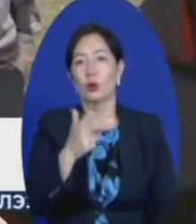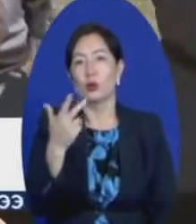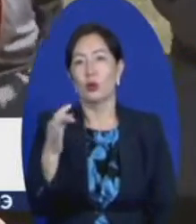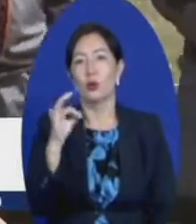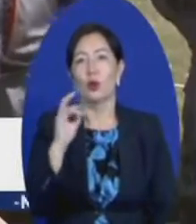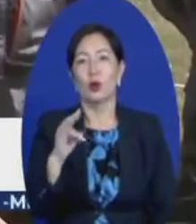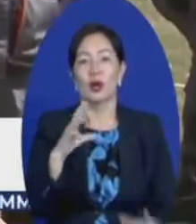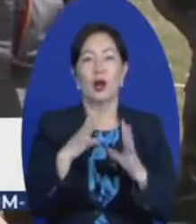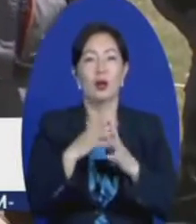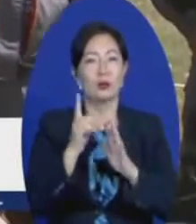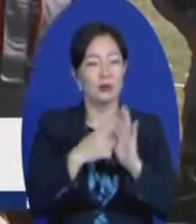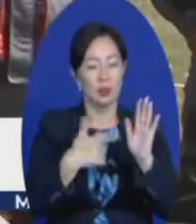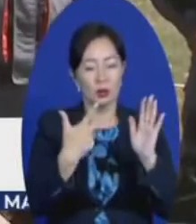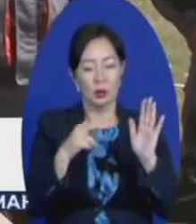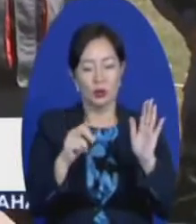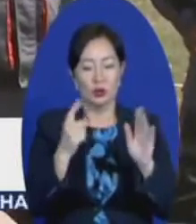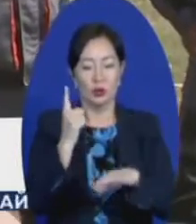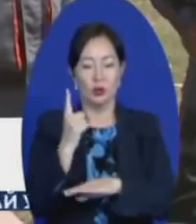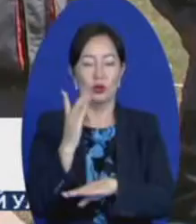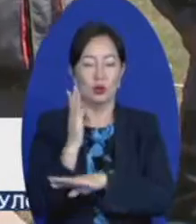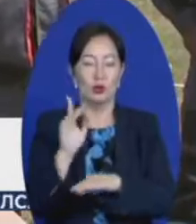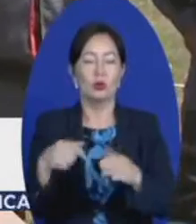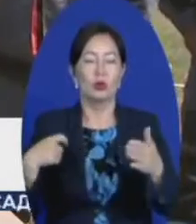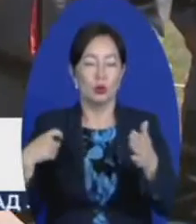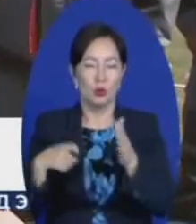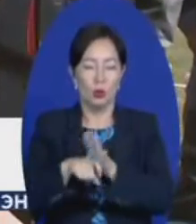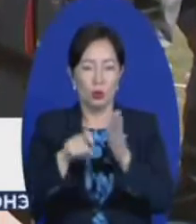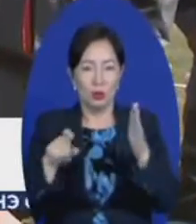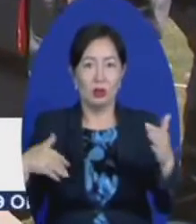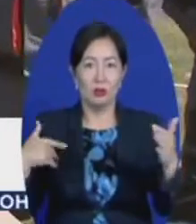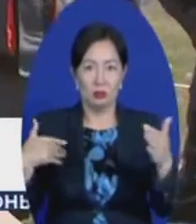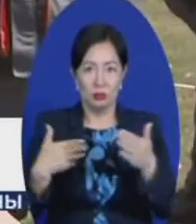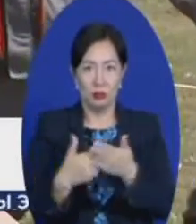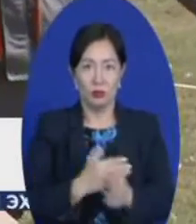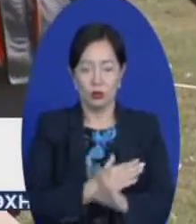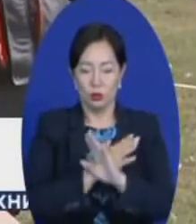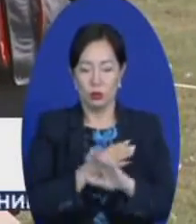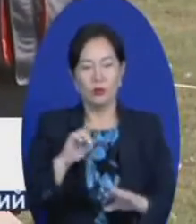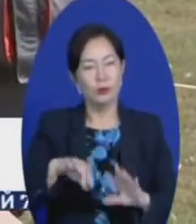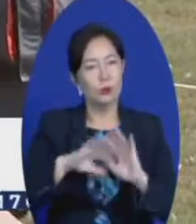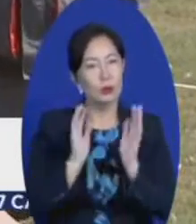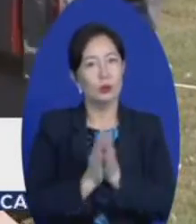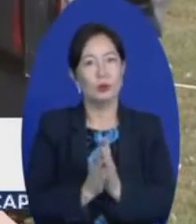10 сарын 31-ний өдөрт дуусах ёстой байгаа. Нийт